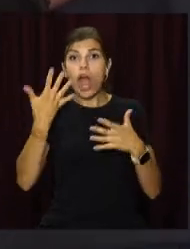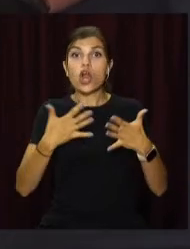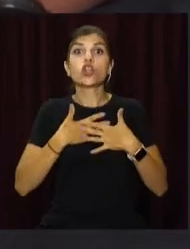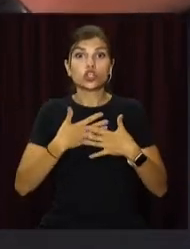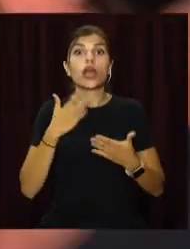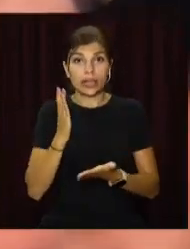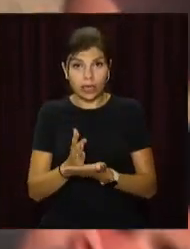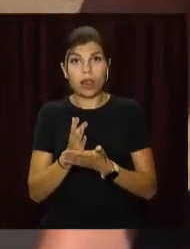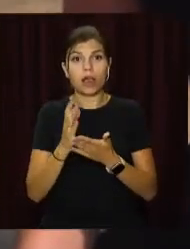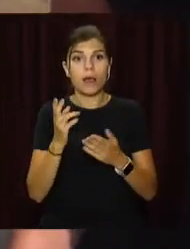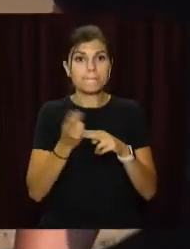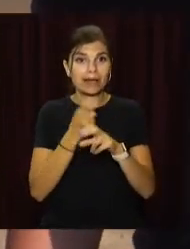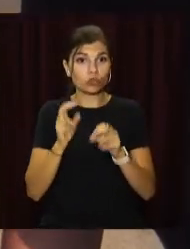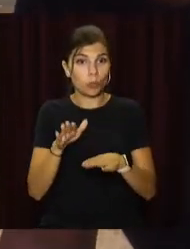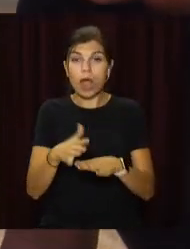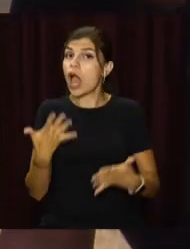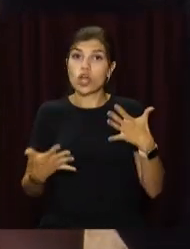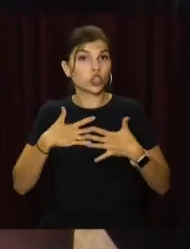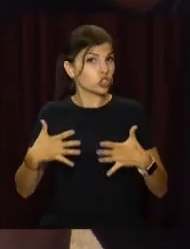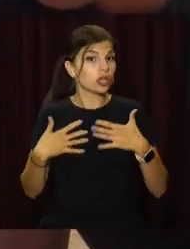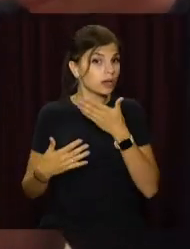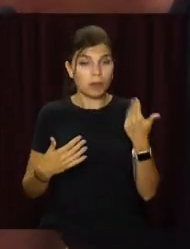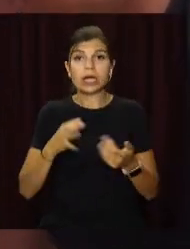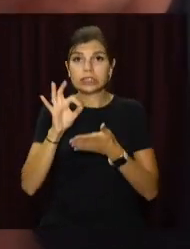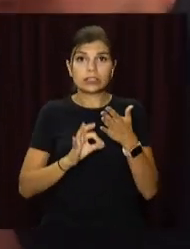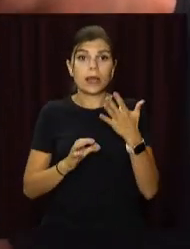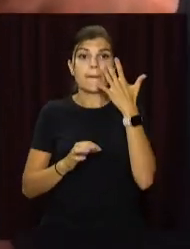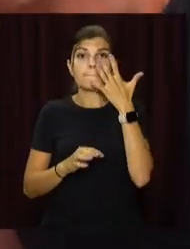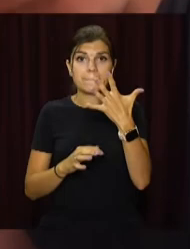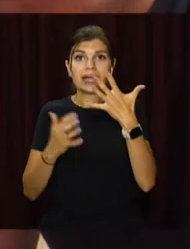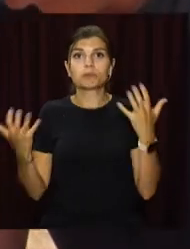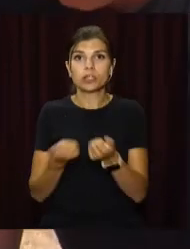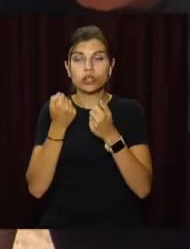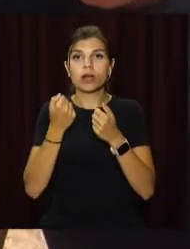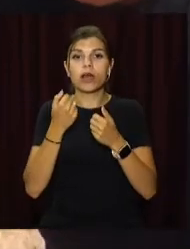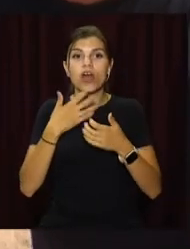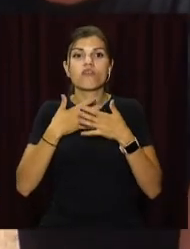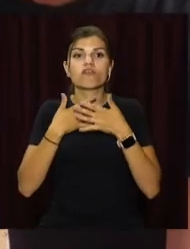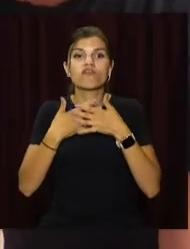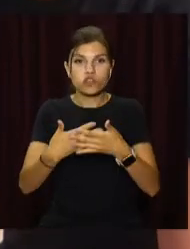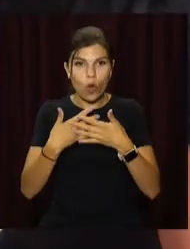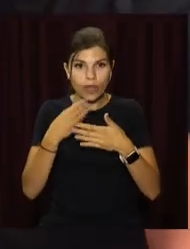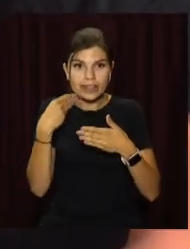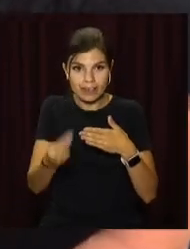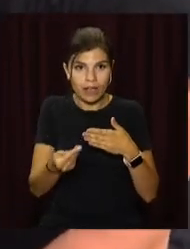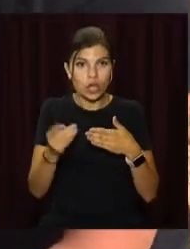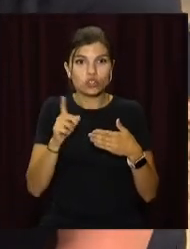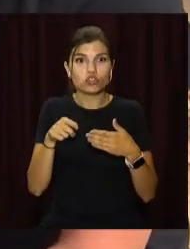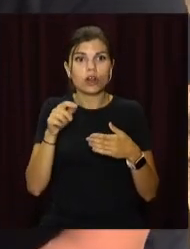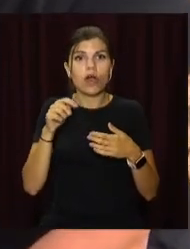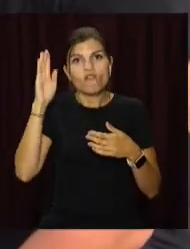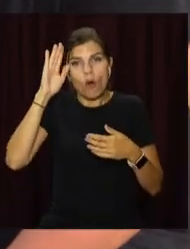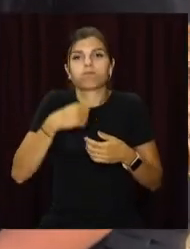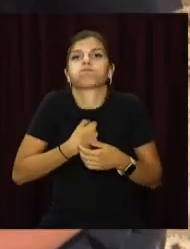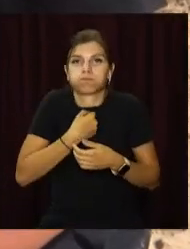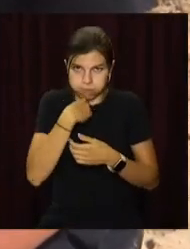в безопасное положение. Если не дышит, делаем сразу 5 спасательных вдохов. Это для того есть возможность, что он сплюнет